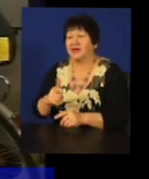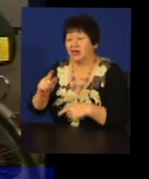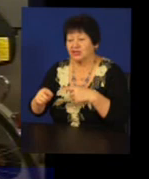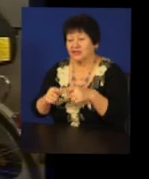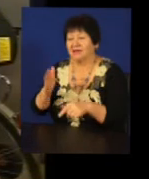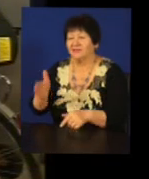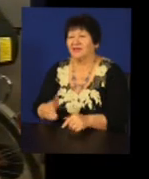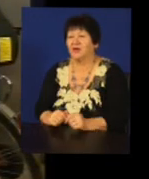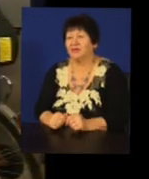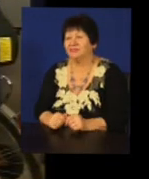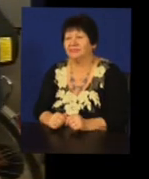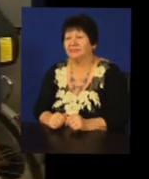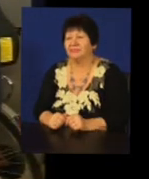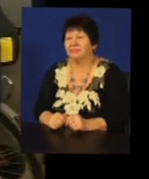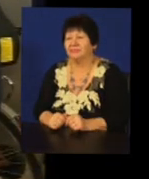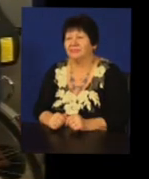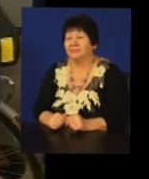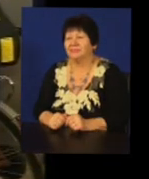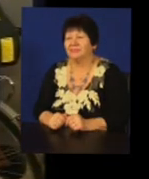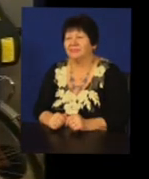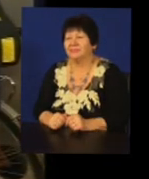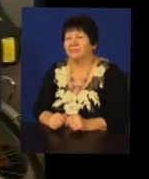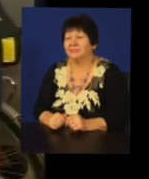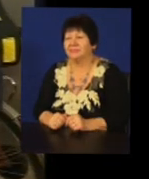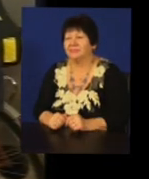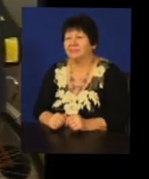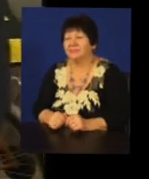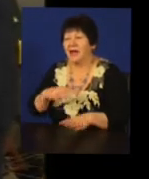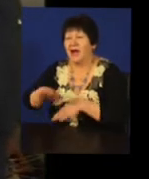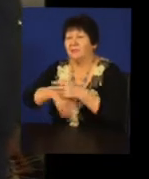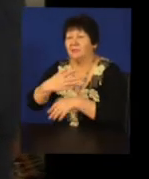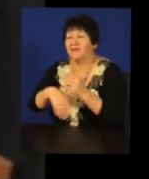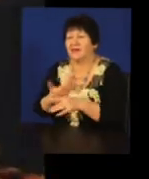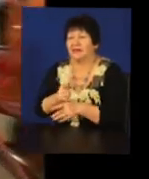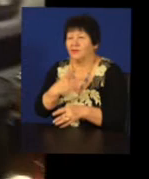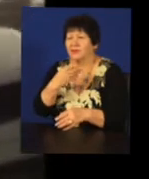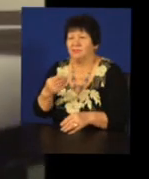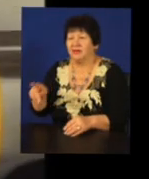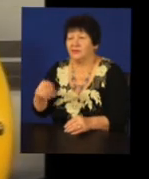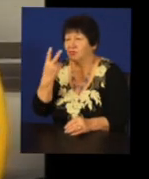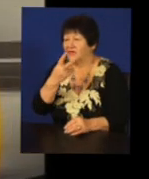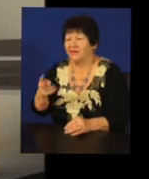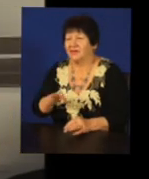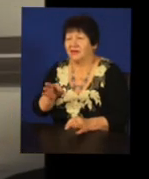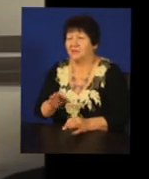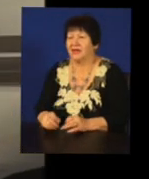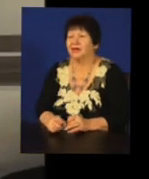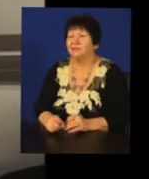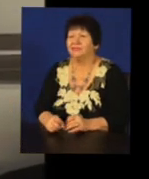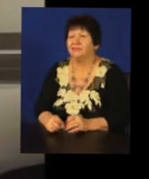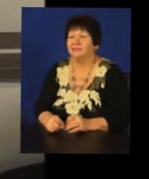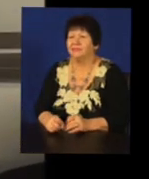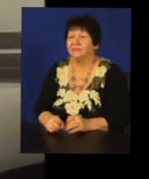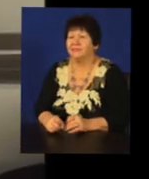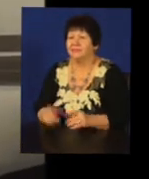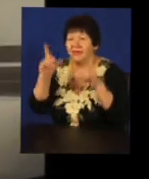ia, închideți ochii și... Da, imediat să verific. Eu amestec foarte bine, vă dați seama că de aici nu văd nimic. Eu le amestec,